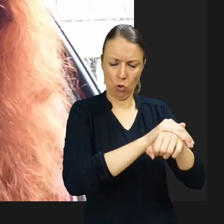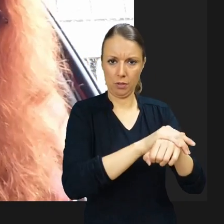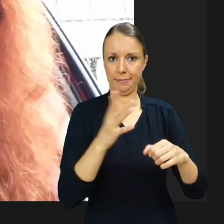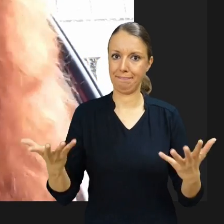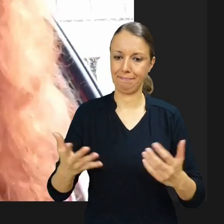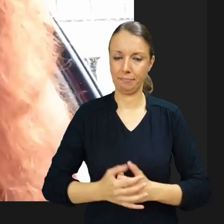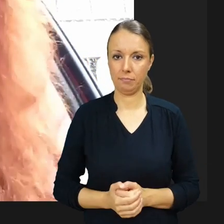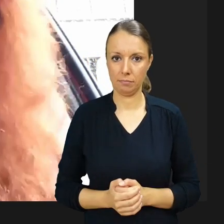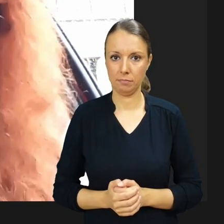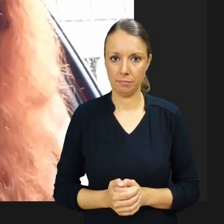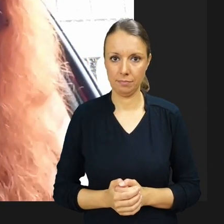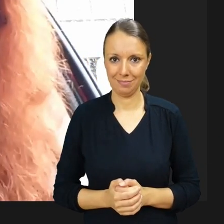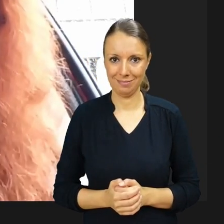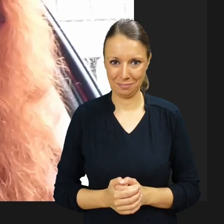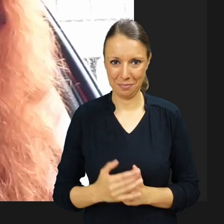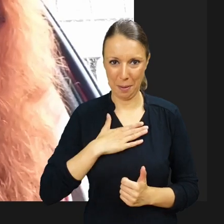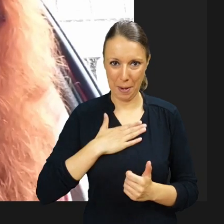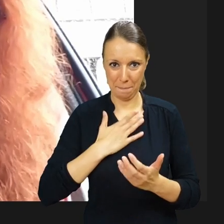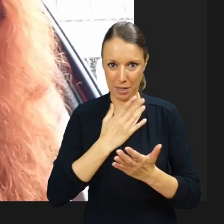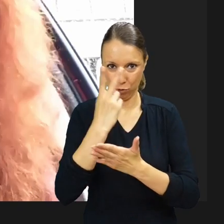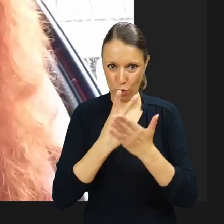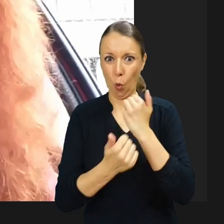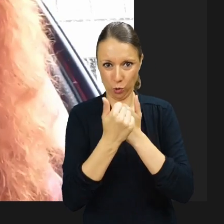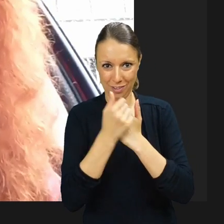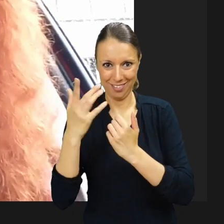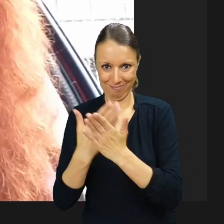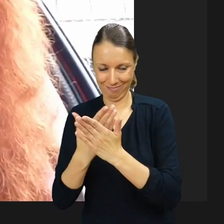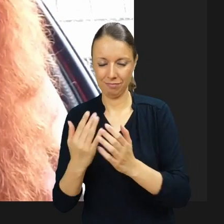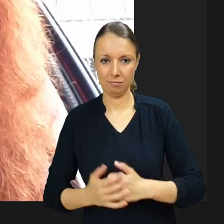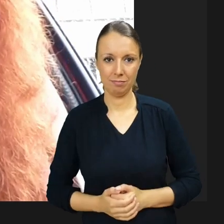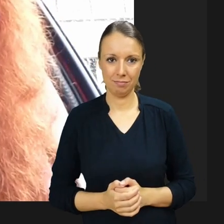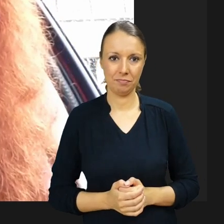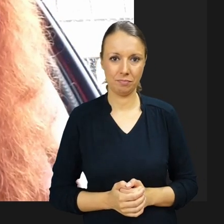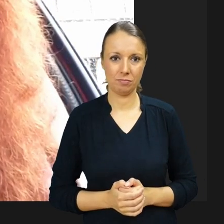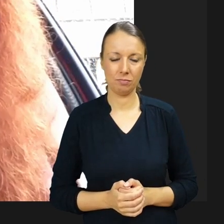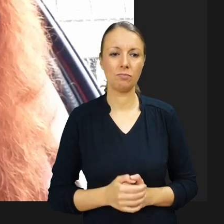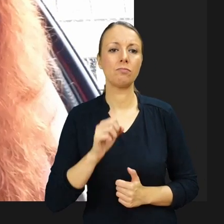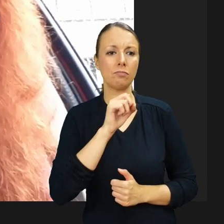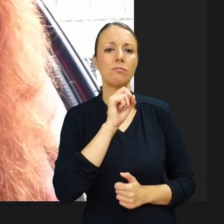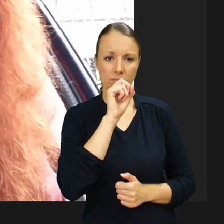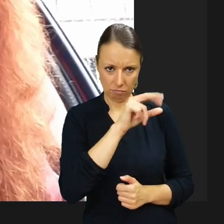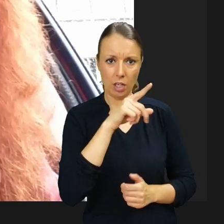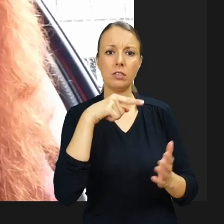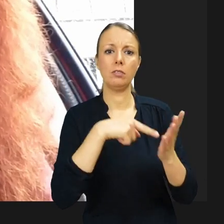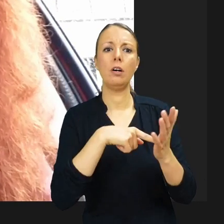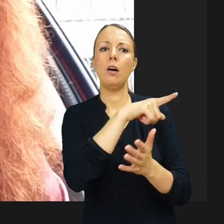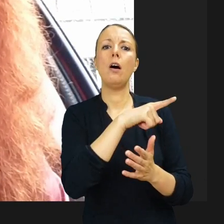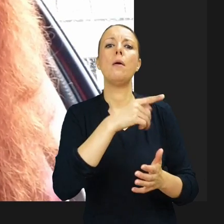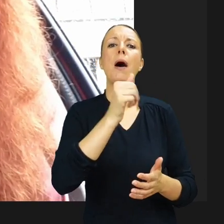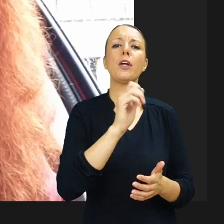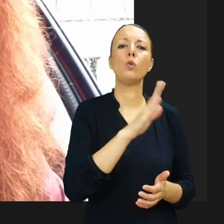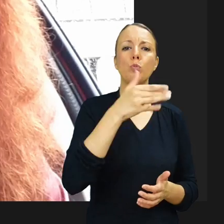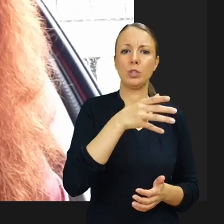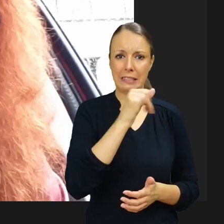nie ulega z uzasadnienia czytam, nie ulega wątpliwości, że żądanie wniosku dotyczące 1, czy Mariusz Muszyński został